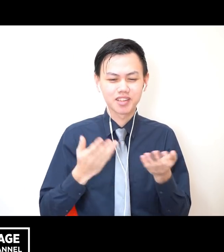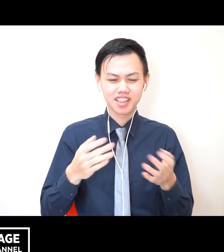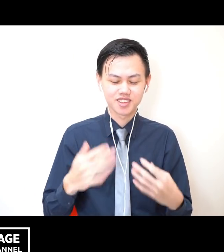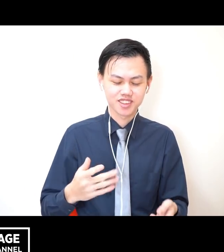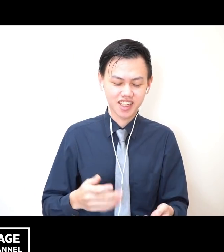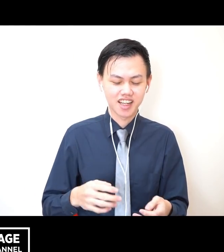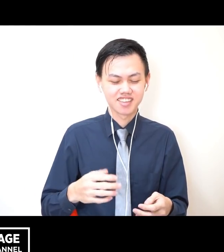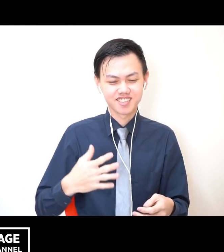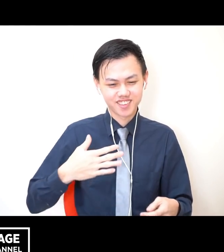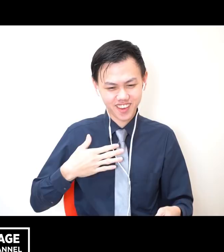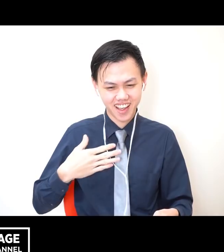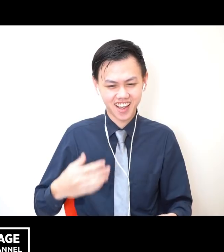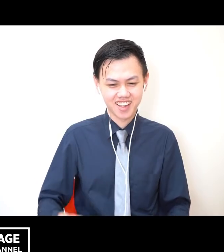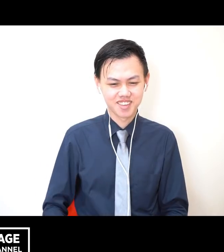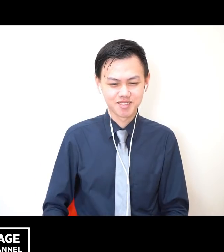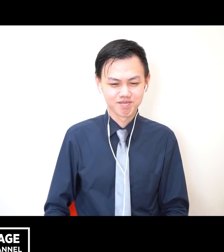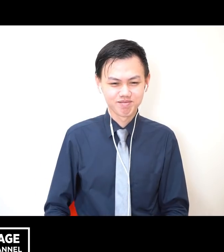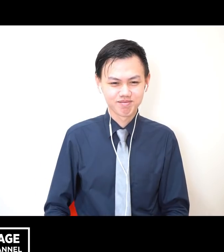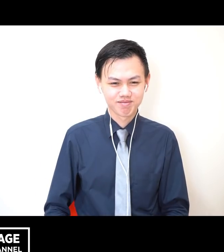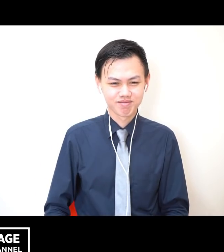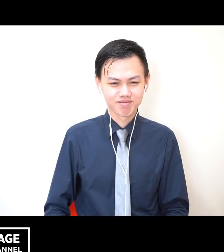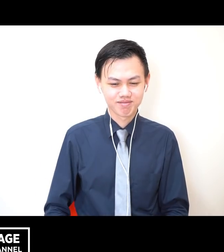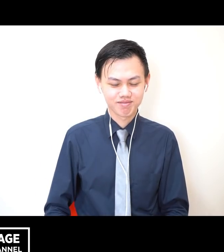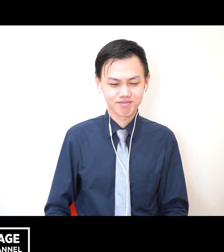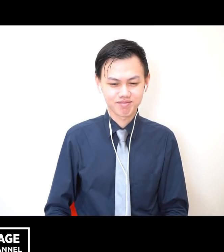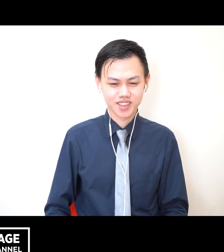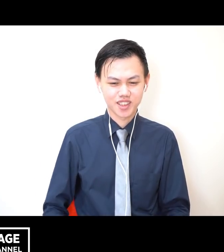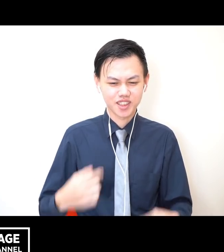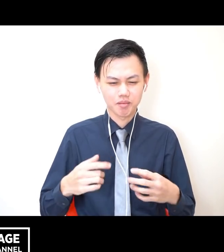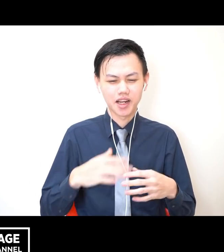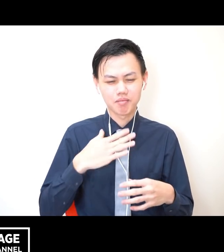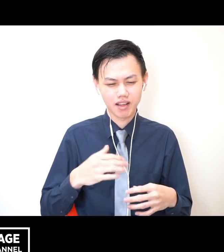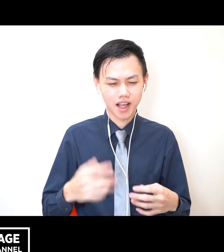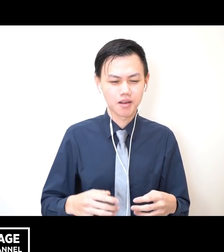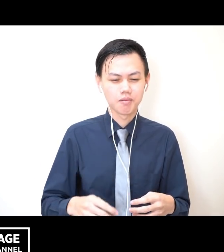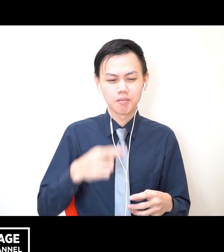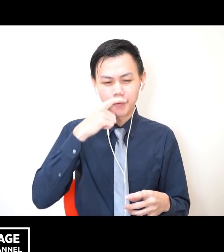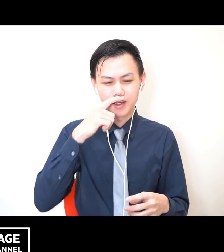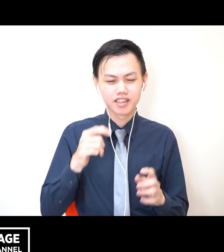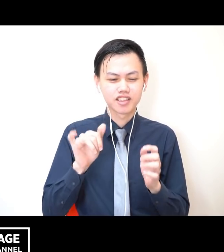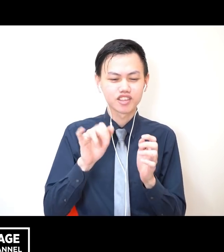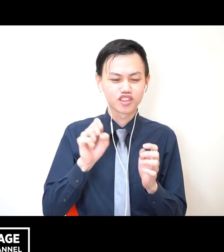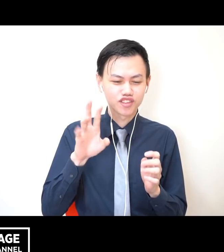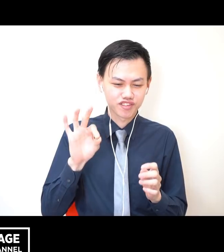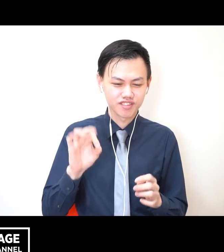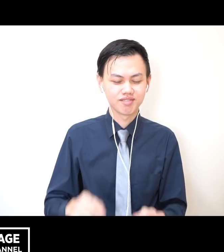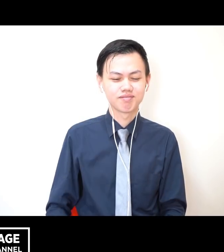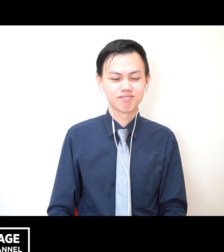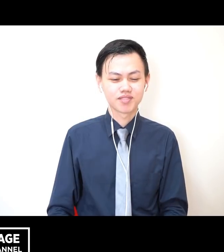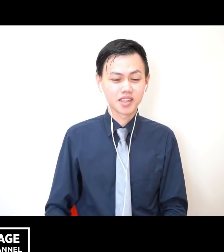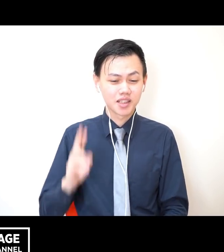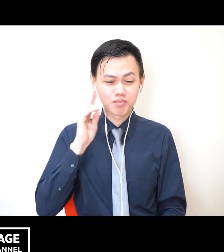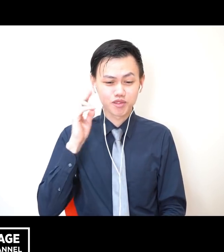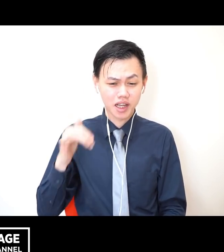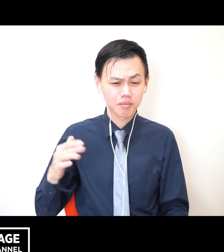dan Ibu, untuk Pak Yusuf dan Ibu, dan juga kepada Pastor Caleb dan Feby dan semua kepemimpinan yang telah mengizinkan saya